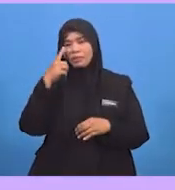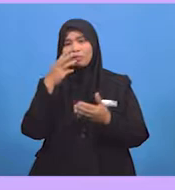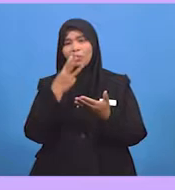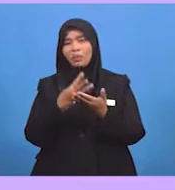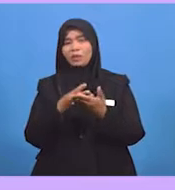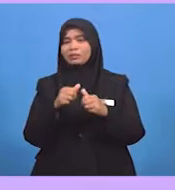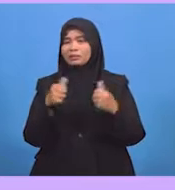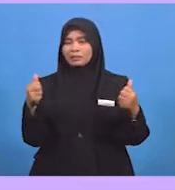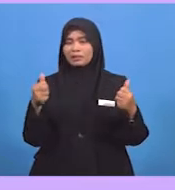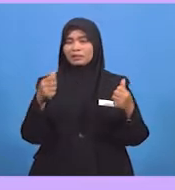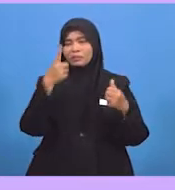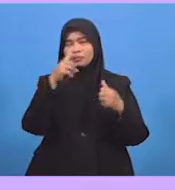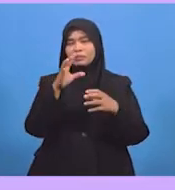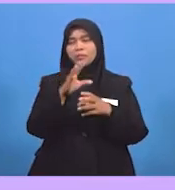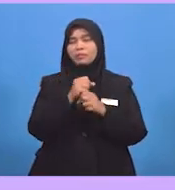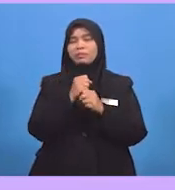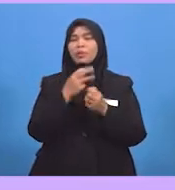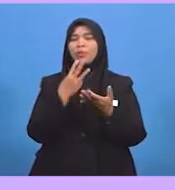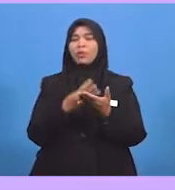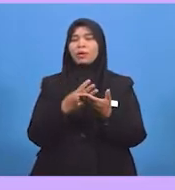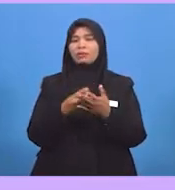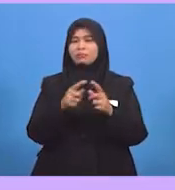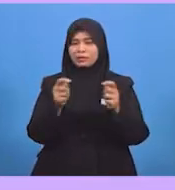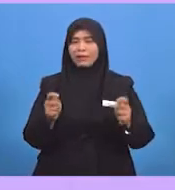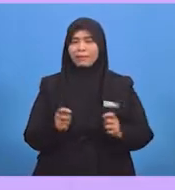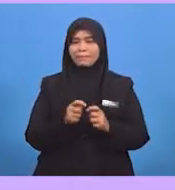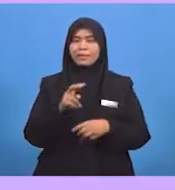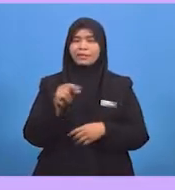asing untuk mendapatkan wang tempatan.